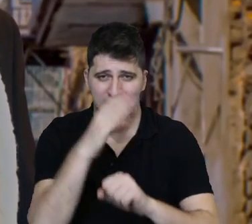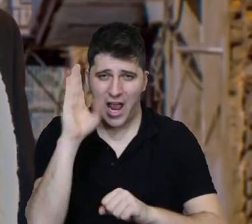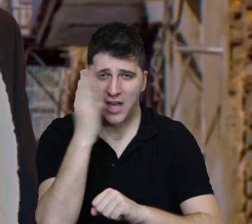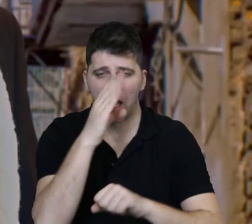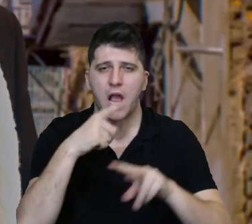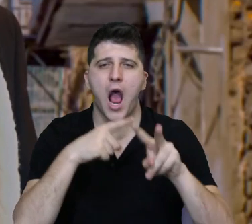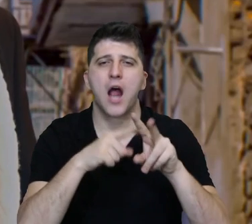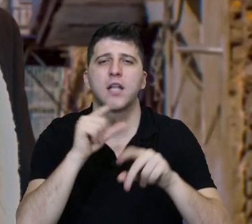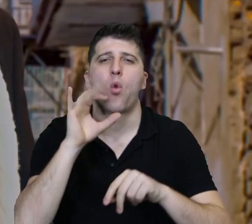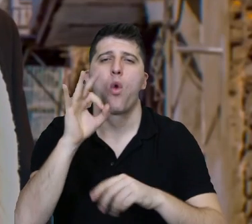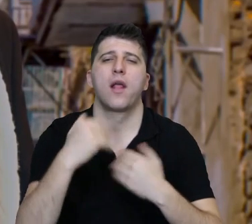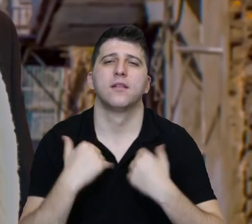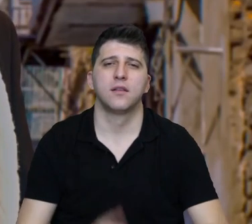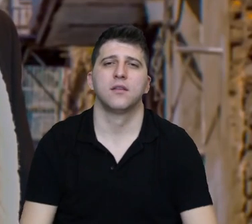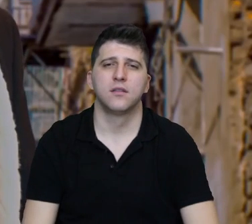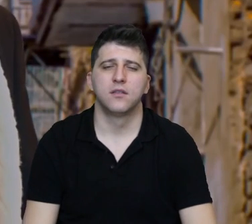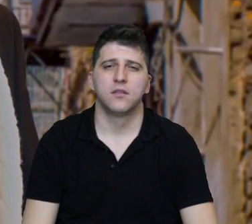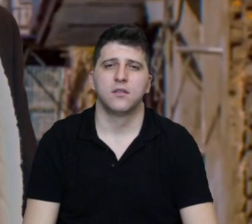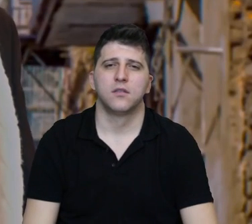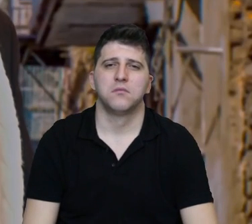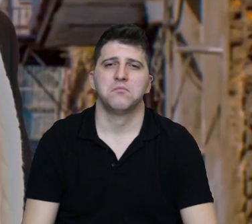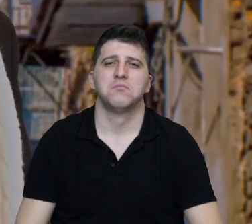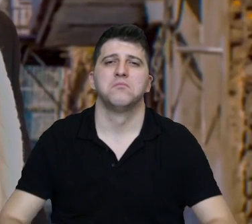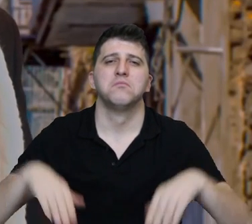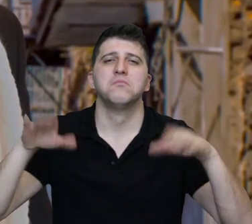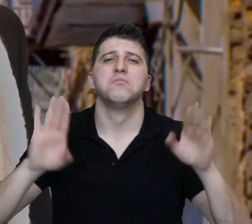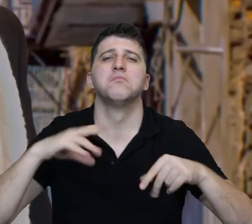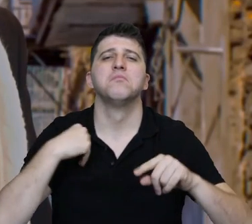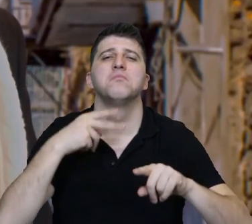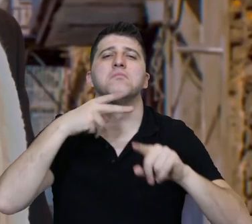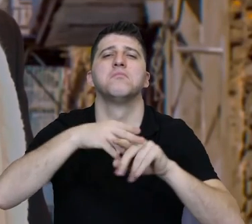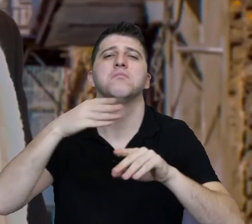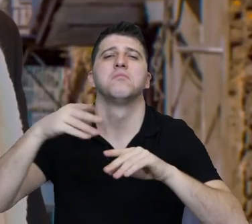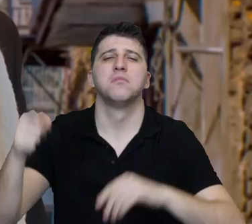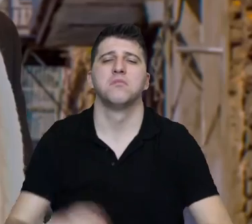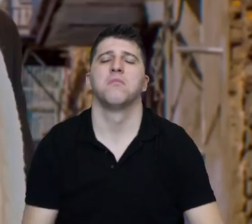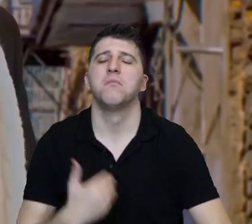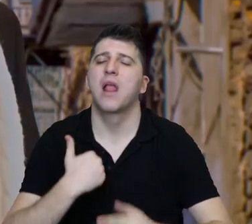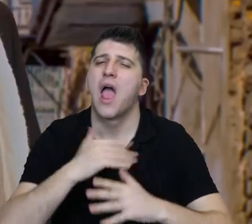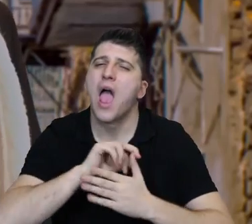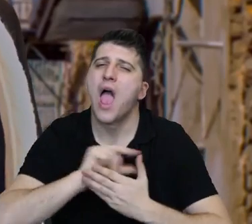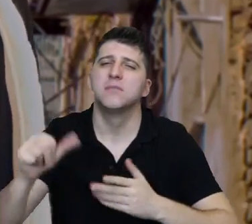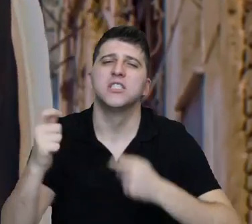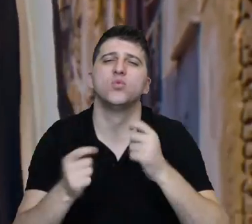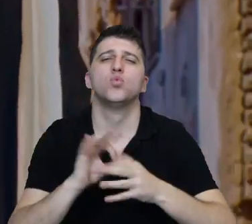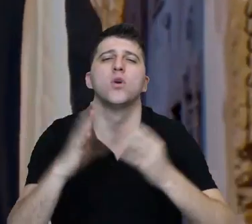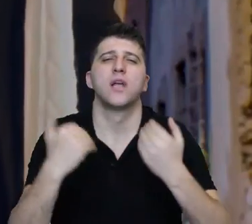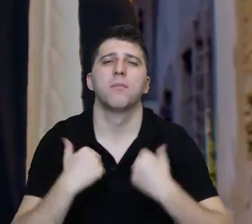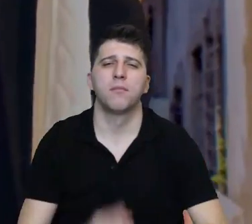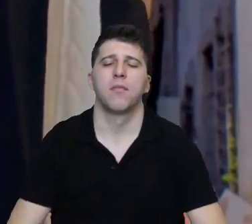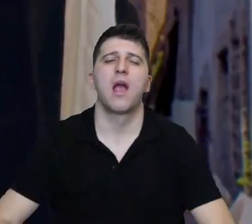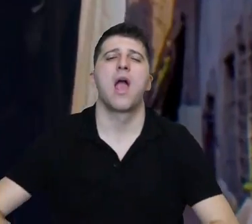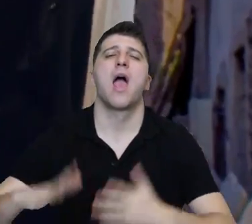Oral. Üç haydut dala konar, dal tartar, kartal kalkar. Nihayet